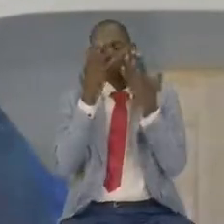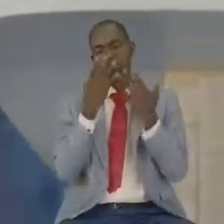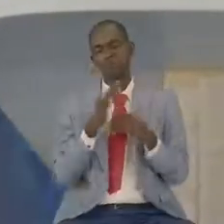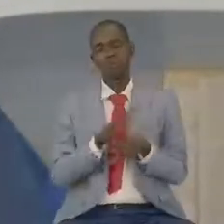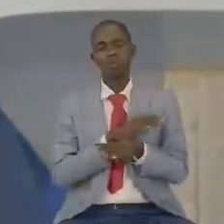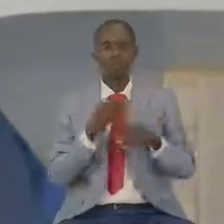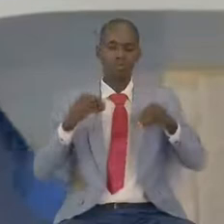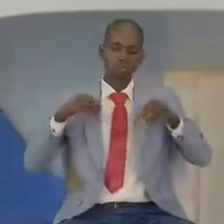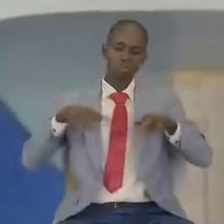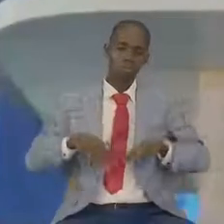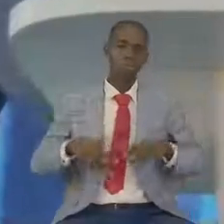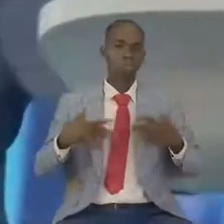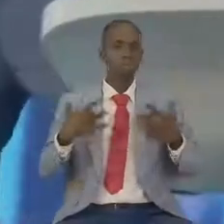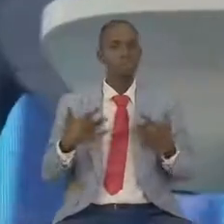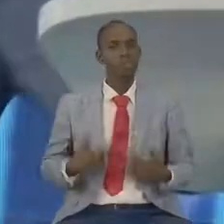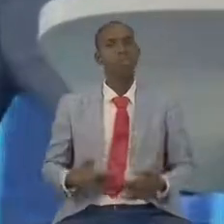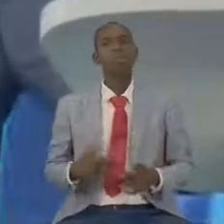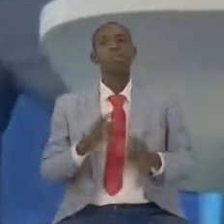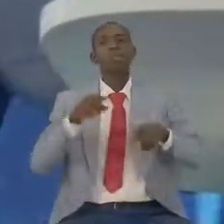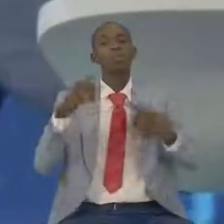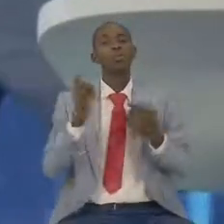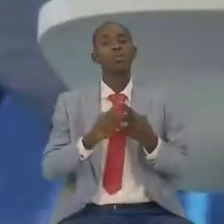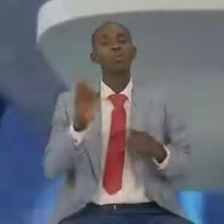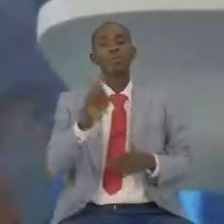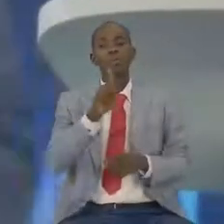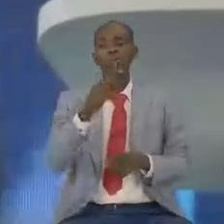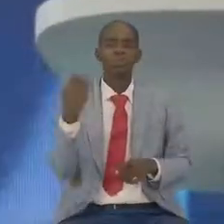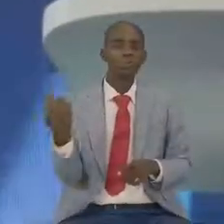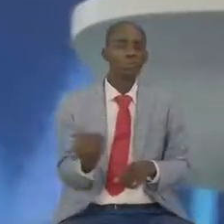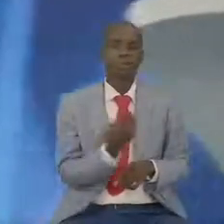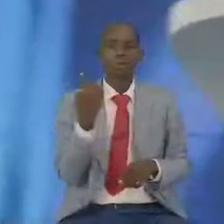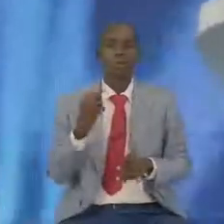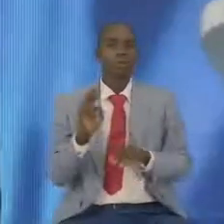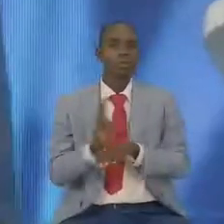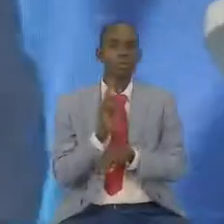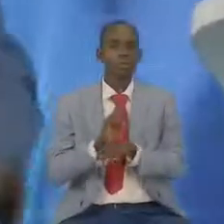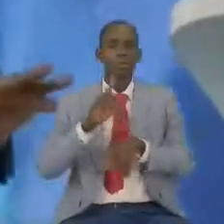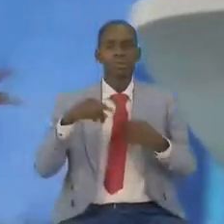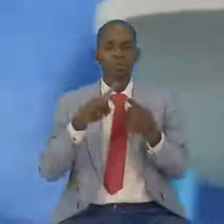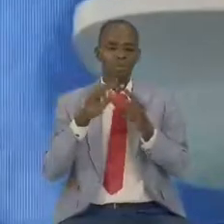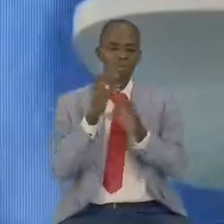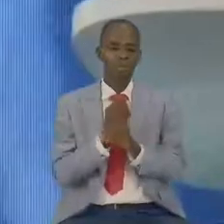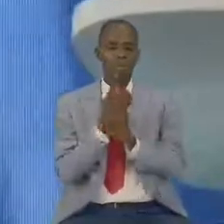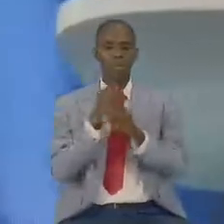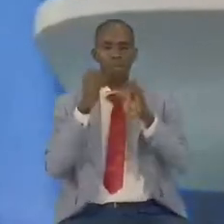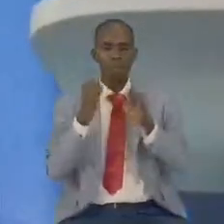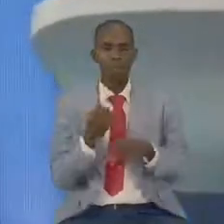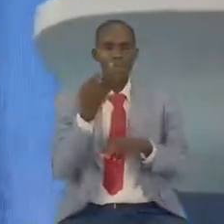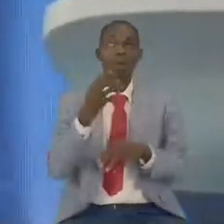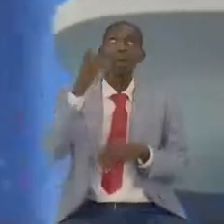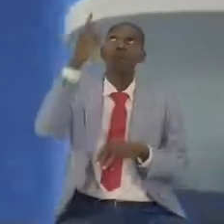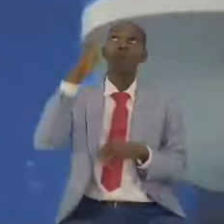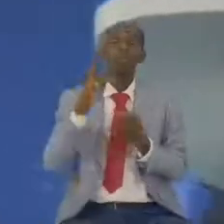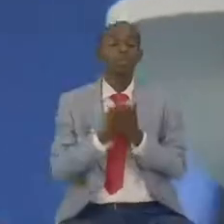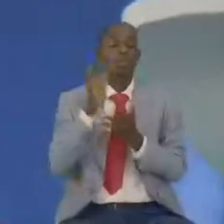découragé, vous êtes déprimé. Allez là où vous avez été toujours pour avoir la puissance de Dieu qui va